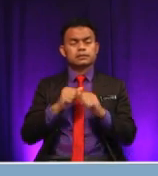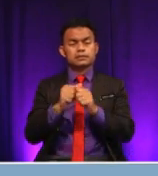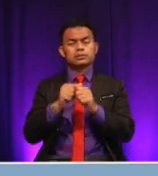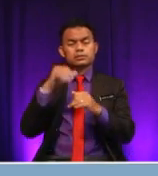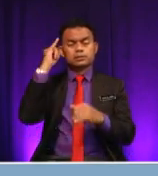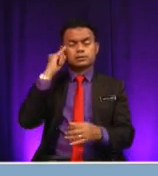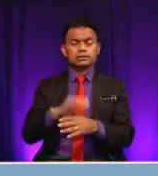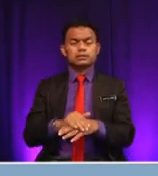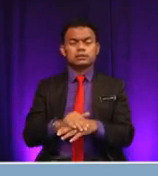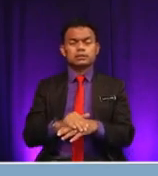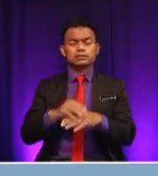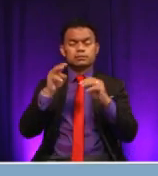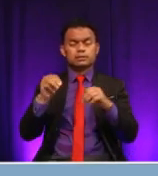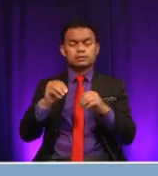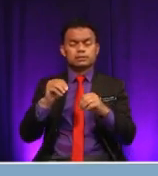masyarakat